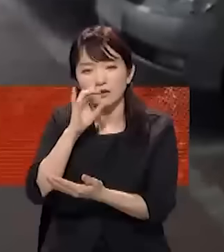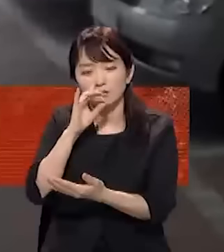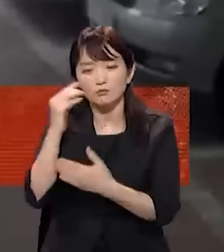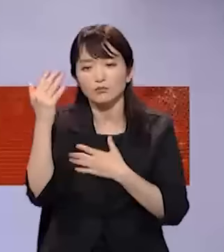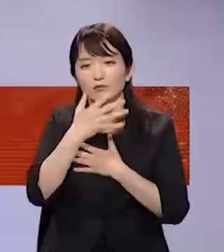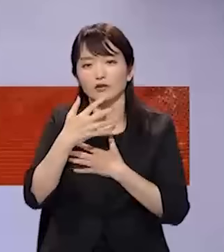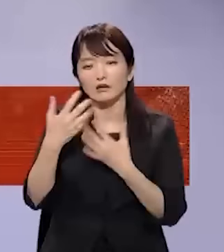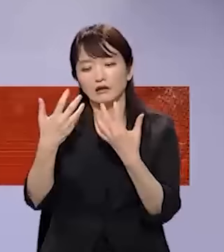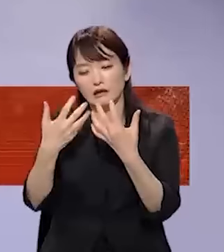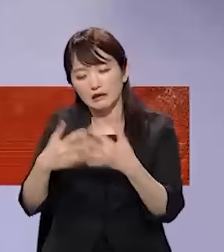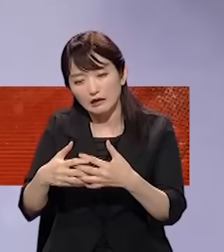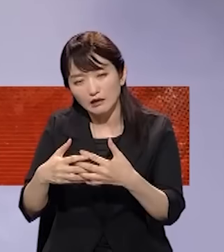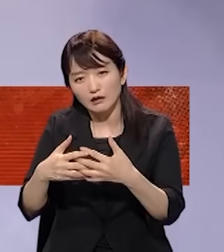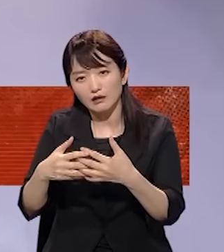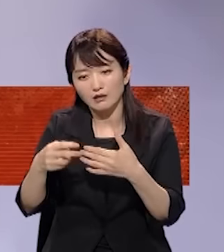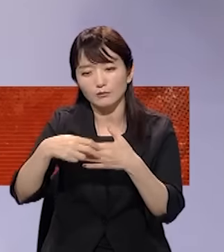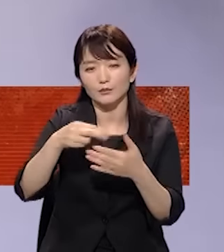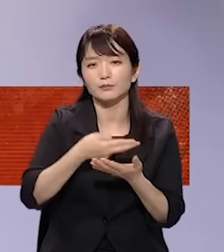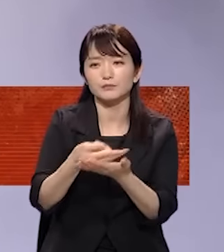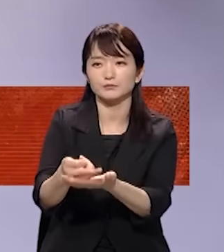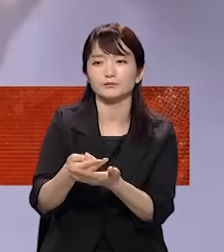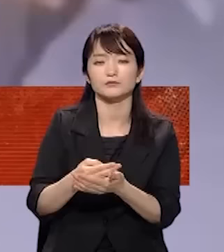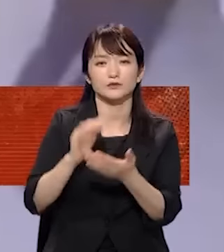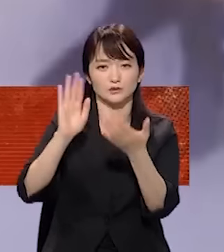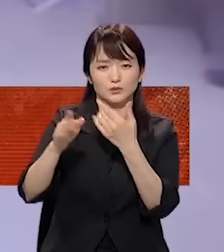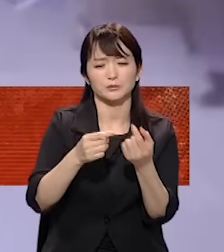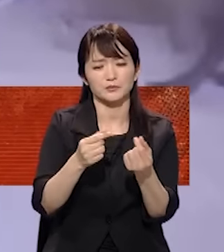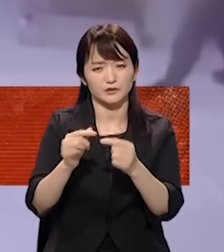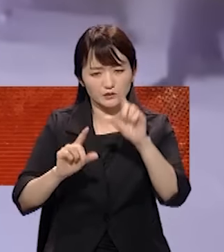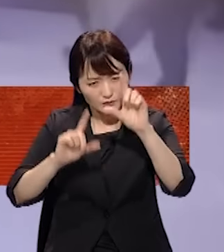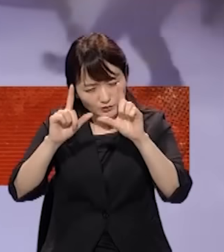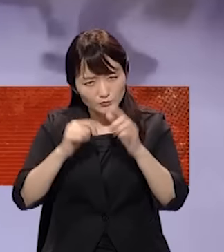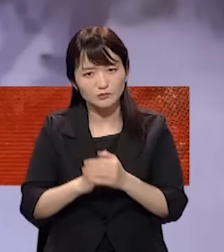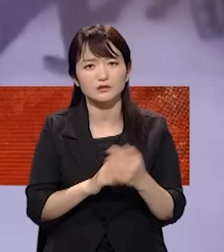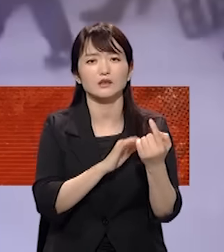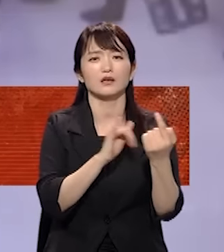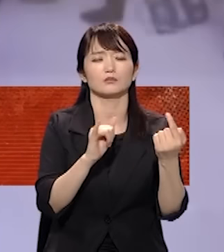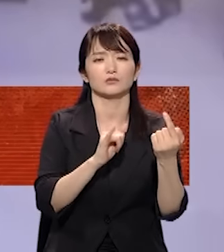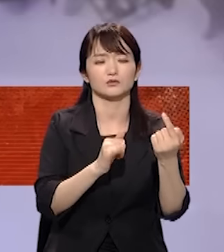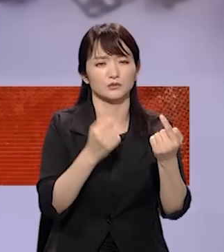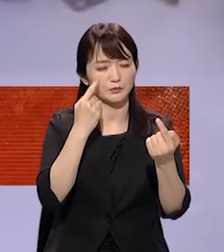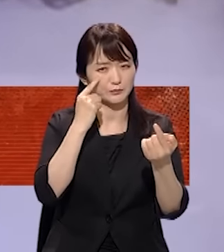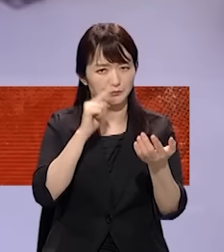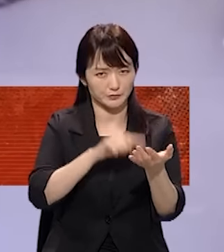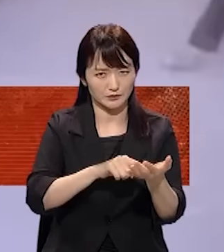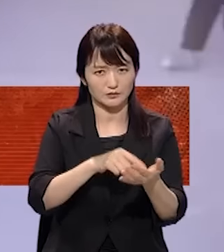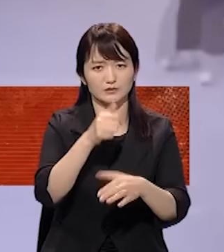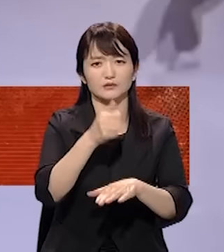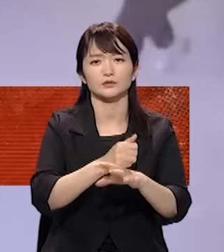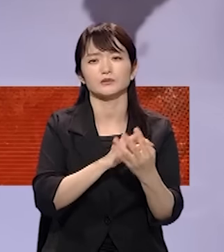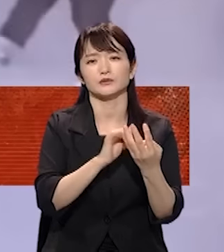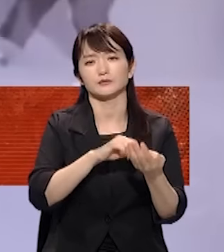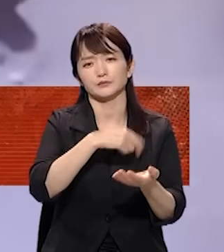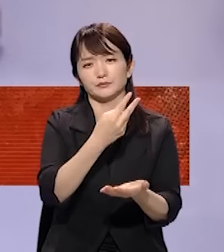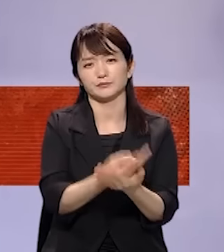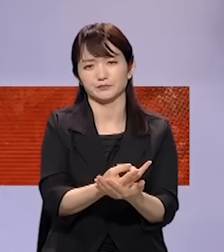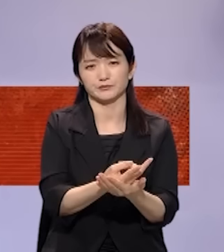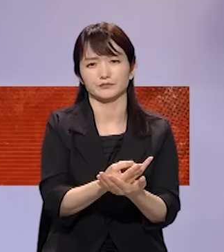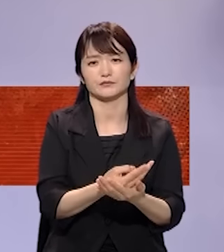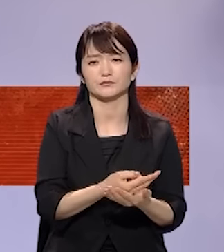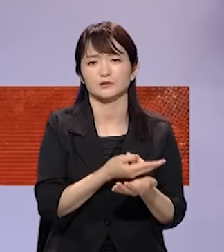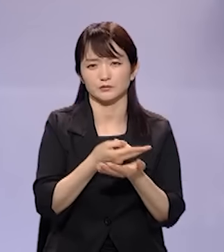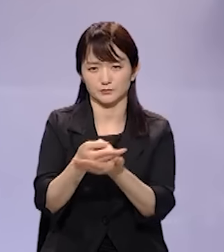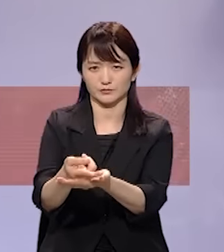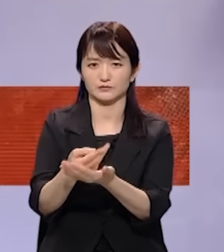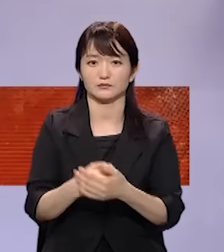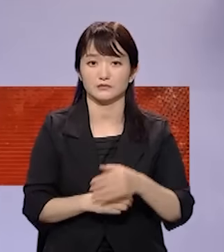경직되서 또 병원에 입원 했고요 이후 같은 증상을 한 분도 또 보내서 결국네 명이 쓰러져서 입원한 상황입니다